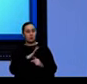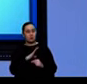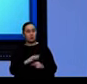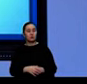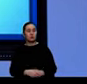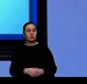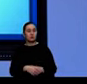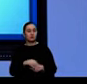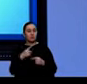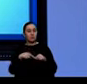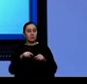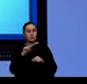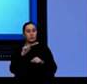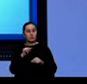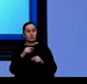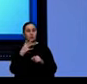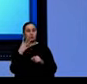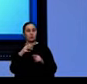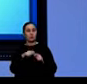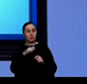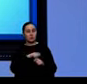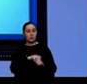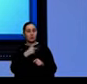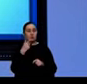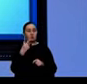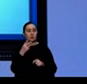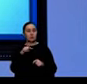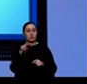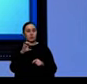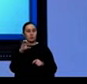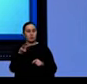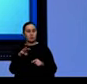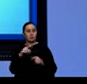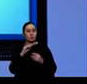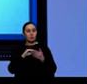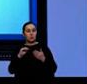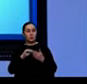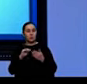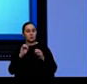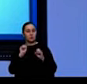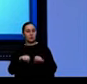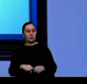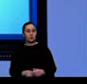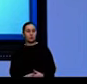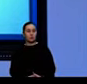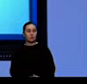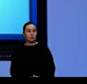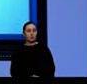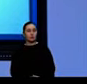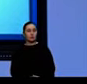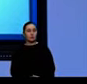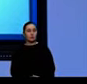edi. Buni biz 4 metr u 2 desimetr deb yozishimiz ham mumkin.